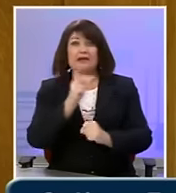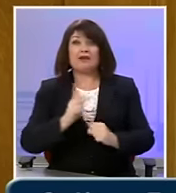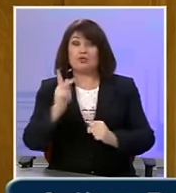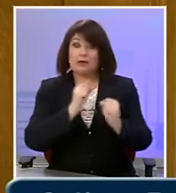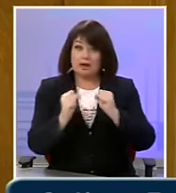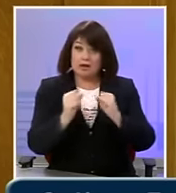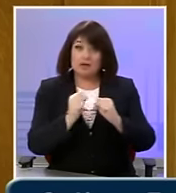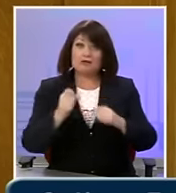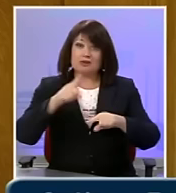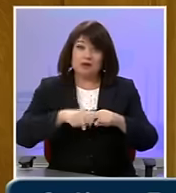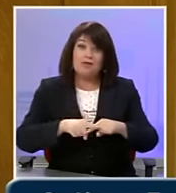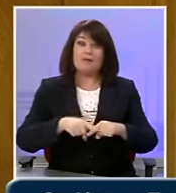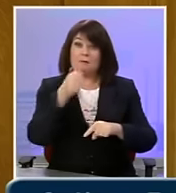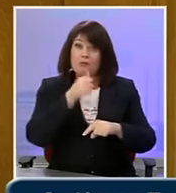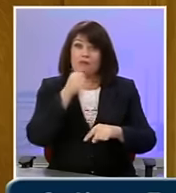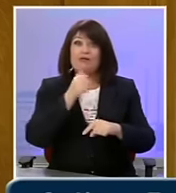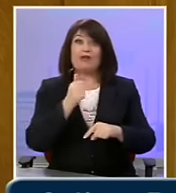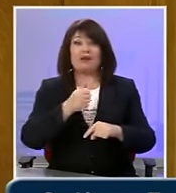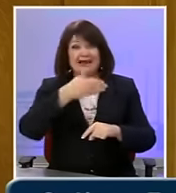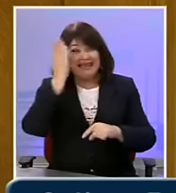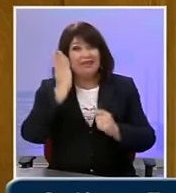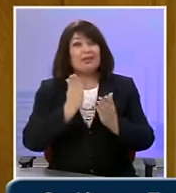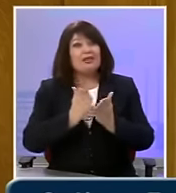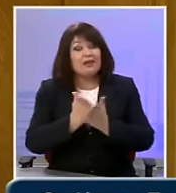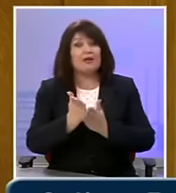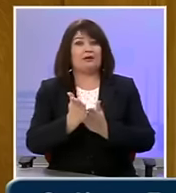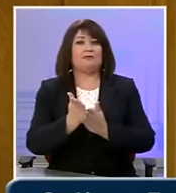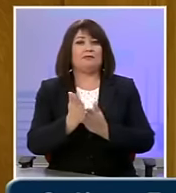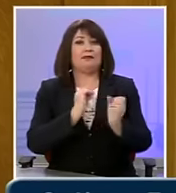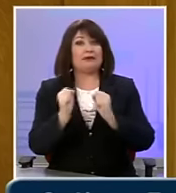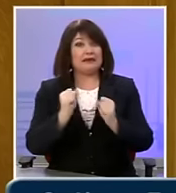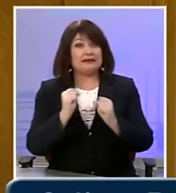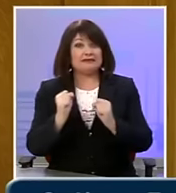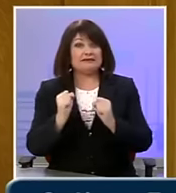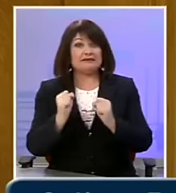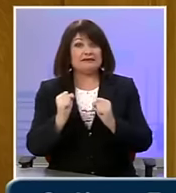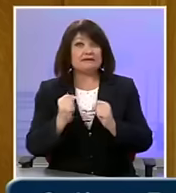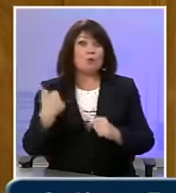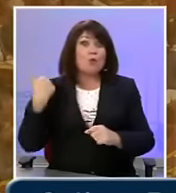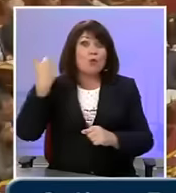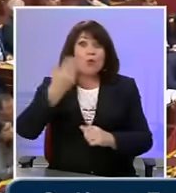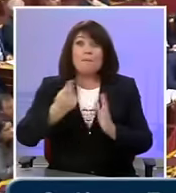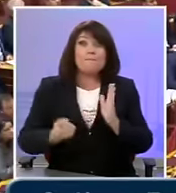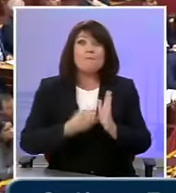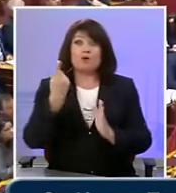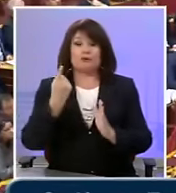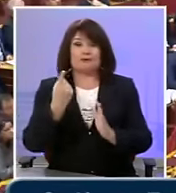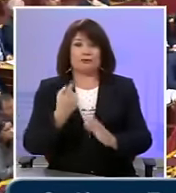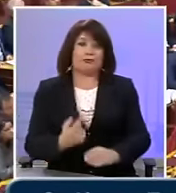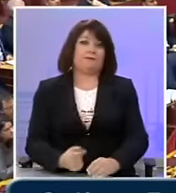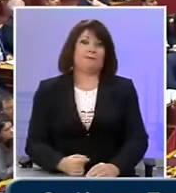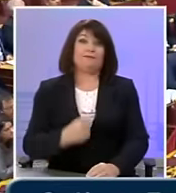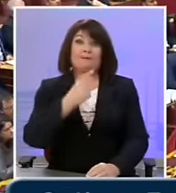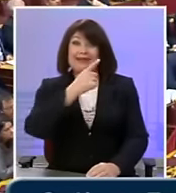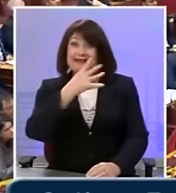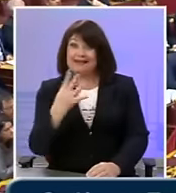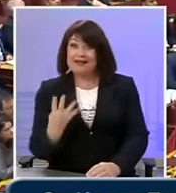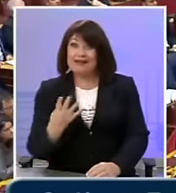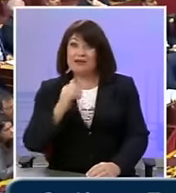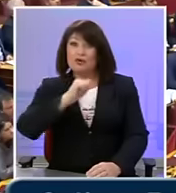κρίση, ηθική κρίση, άνευ προηγουμένου. Το 1/4 του εθνικού πλούτου